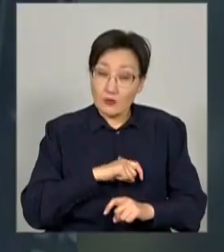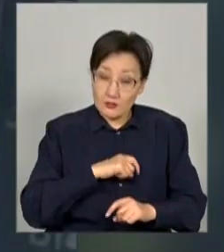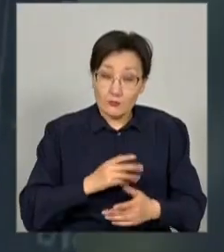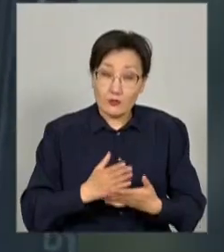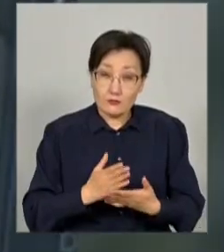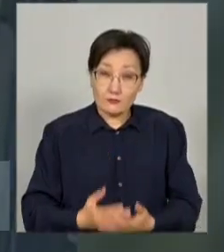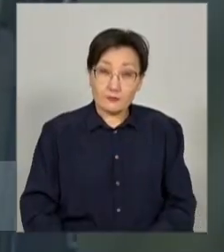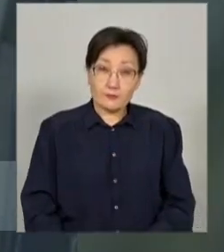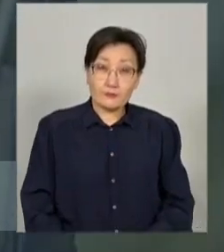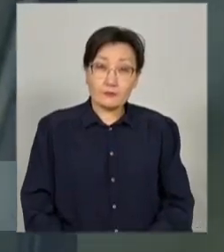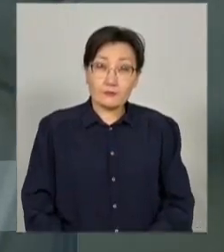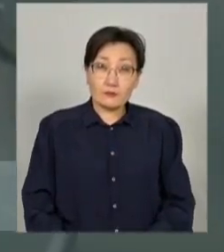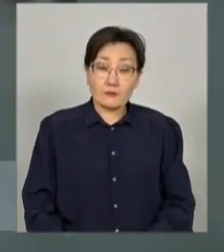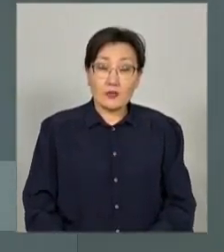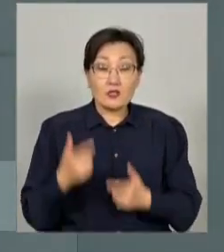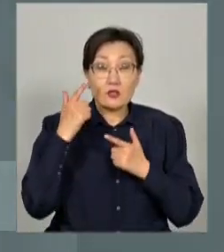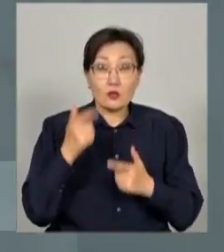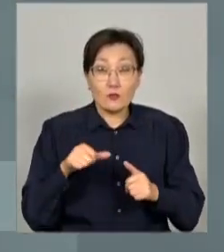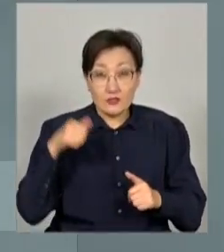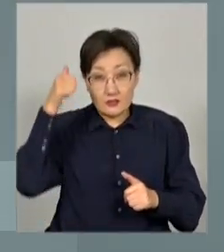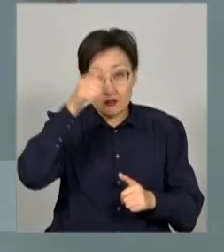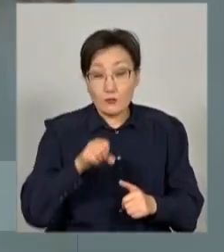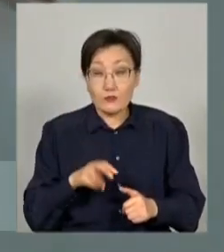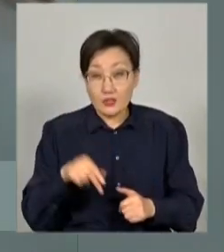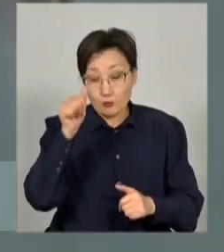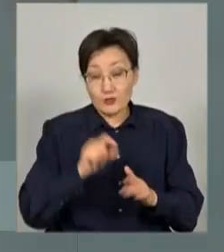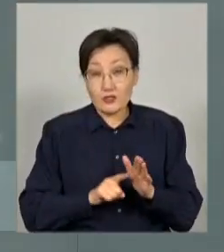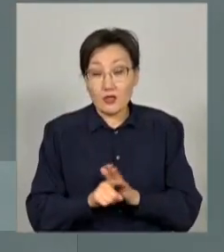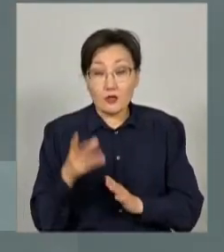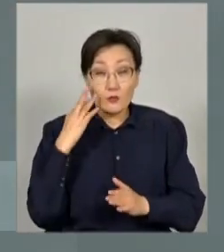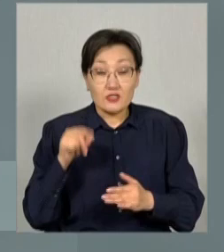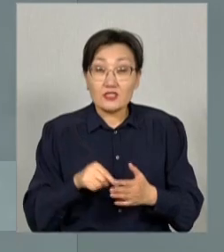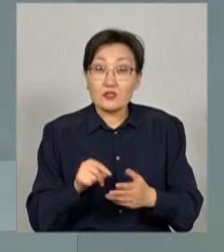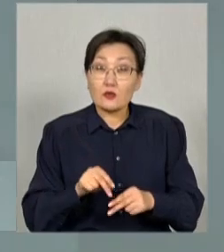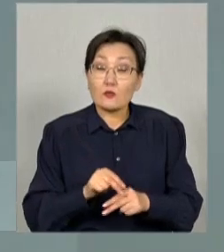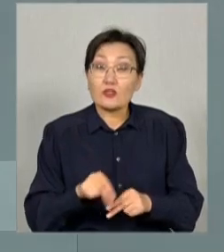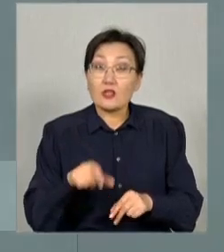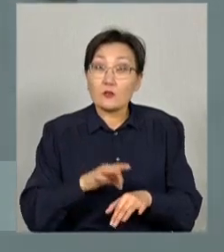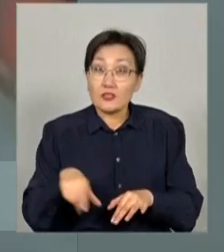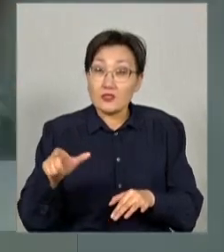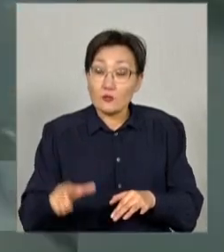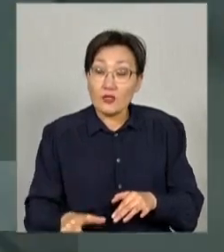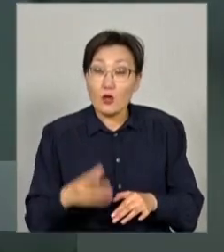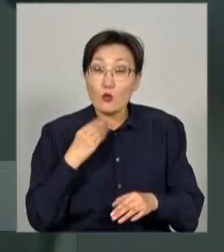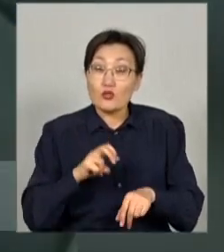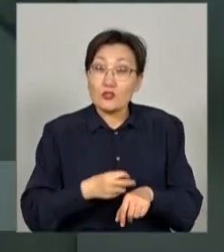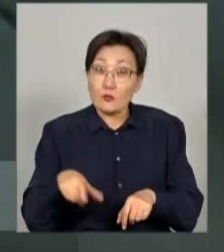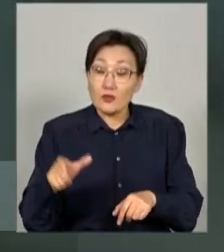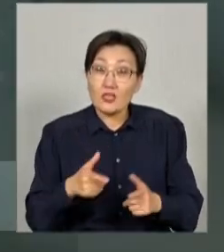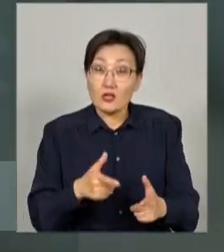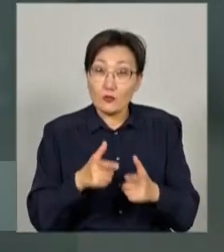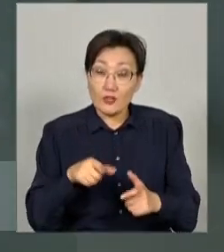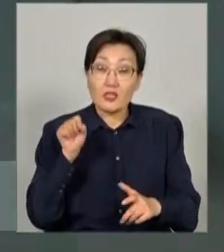бар. Еске салайық, бұл сәуір айының басында Алматыда емделуші өз дәрігерін аңшы қаруымен атып өлтірген